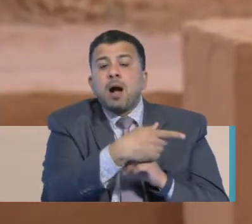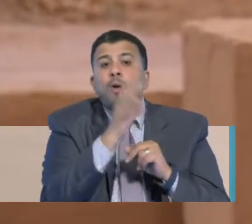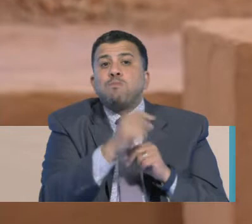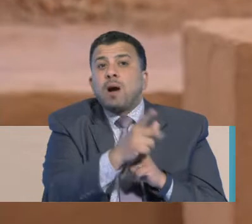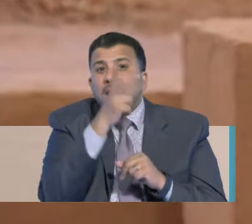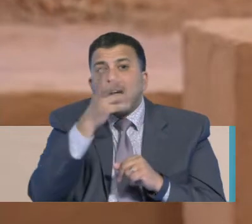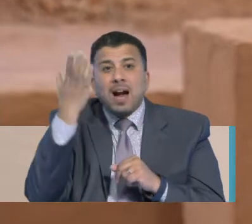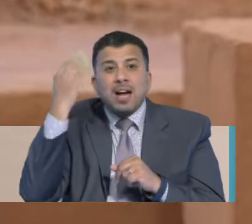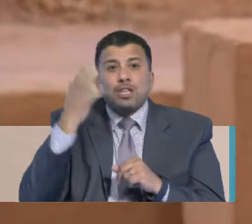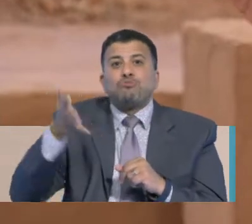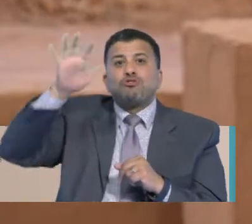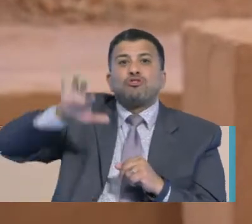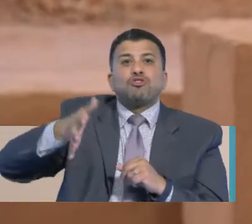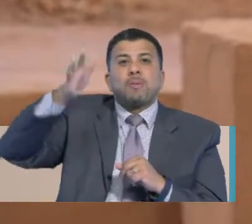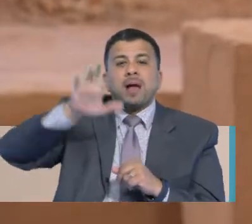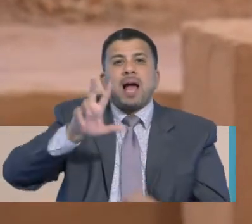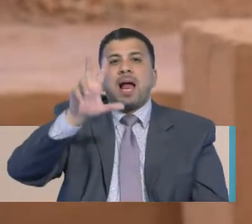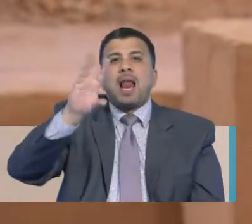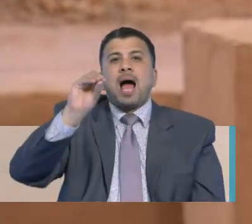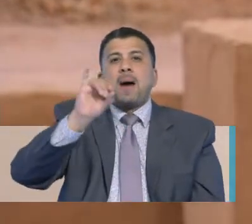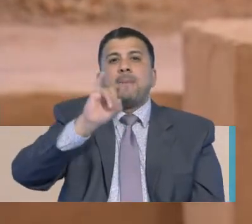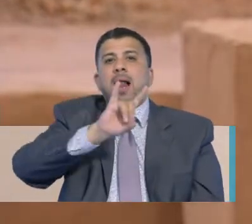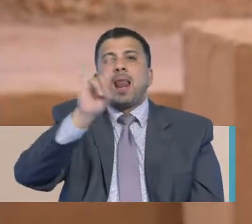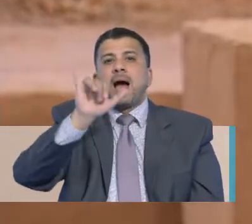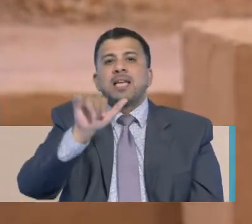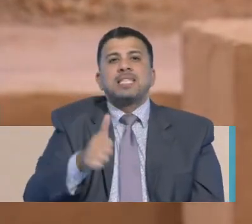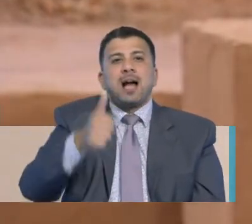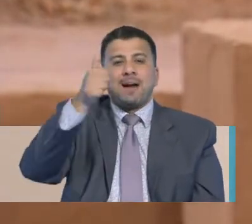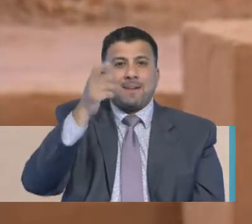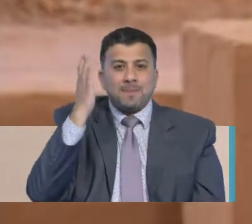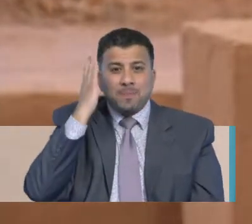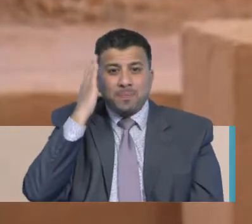جبال هملايا موجود في السوق الآن، وهو فيه